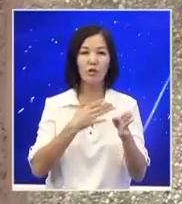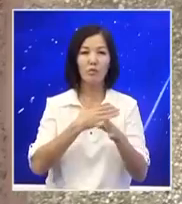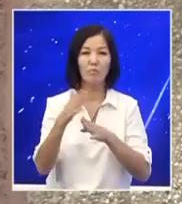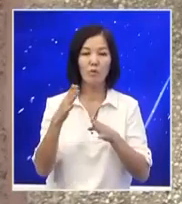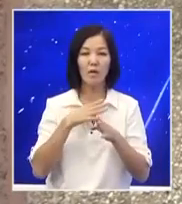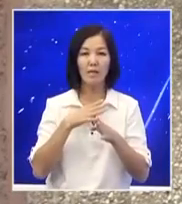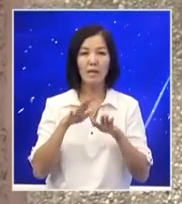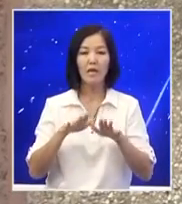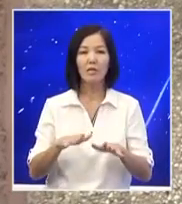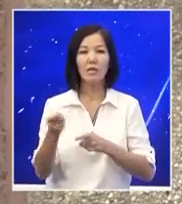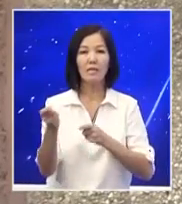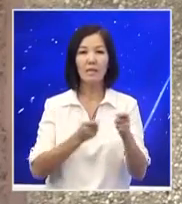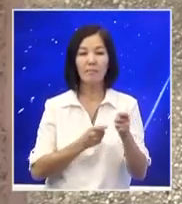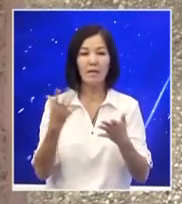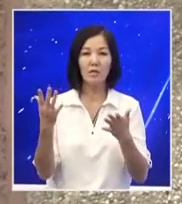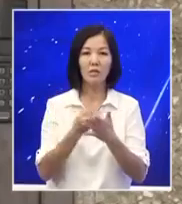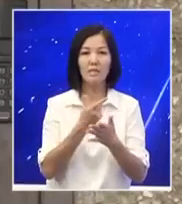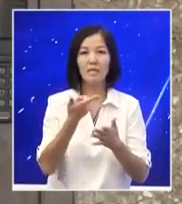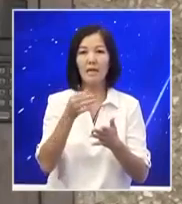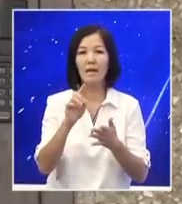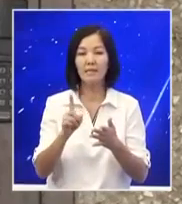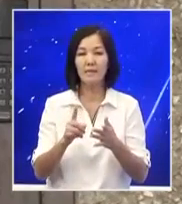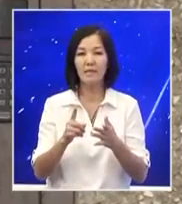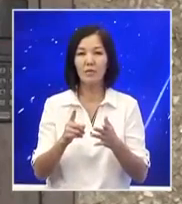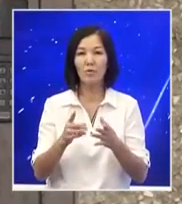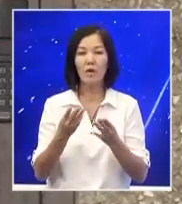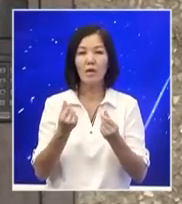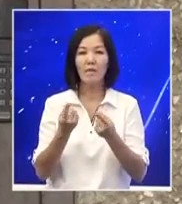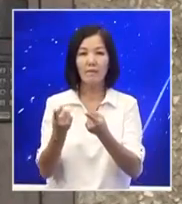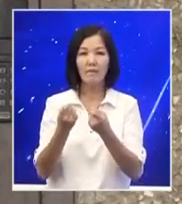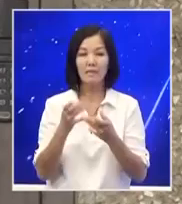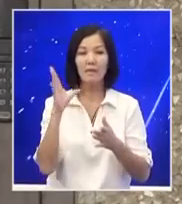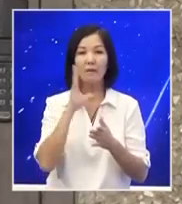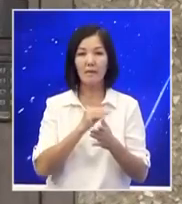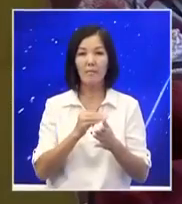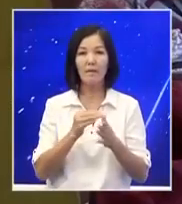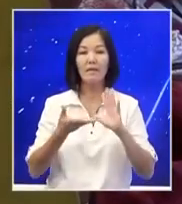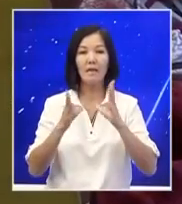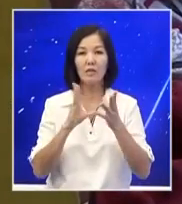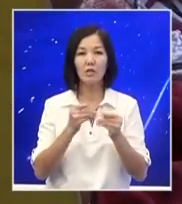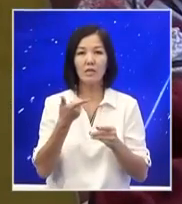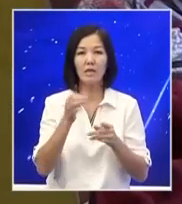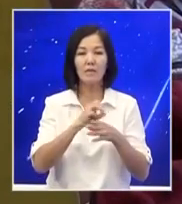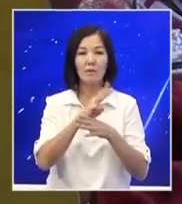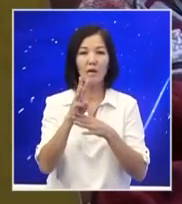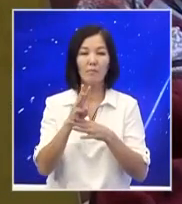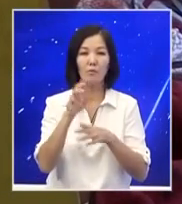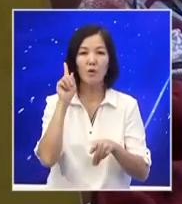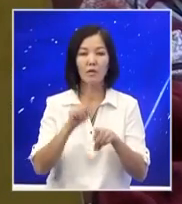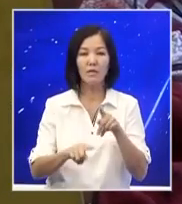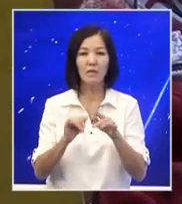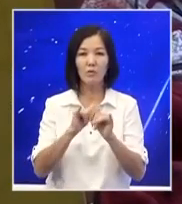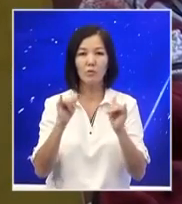жұмсалды. Жергілікті билік жетістігі газдандыру ісіне жеке инвестицияларды тарта білді. Нәтижесінде газбен қамту күрт өсіп 5 жыл